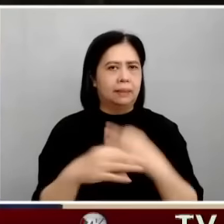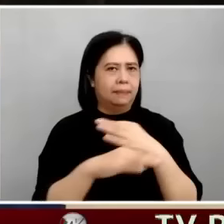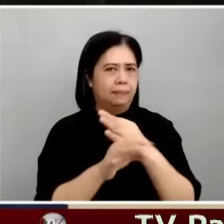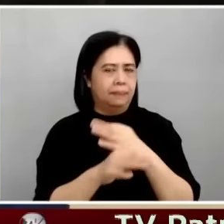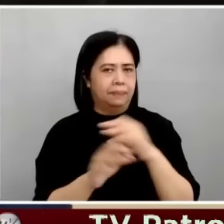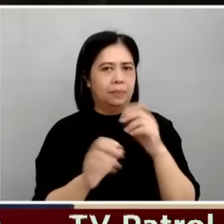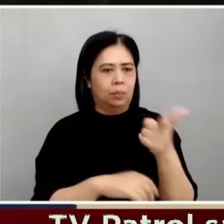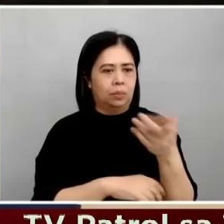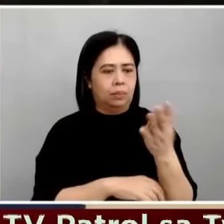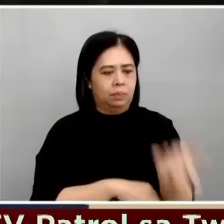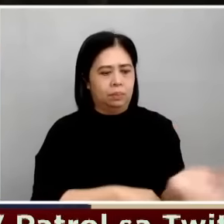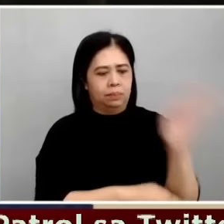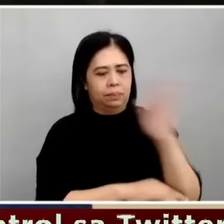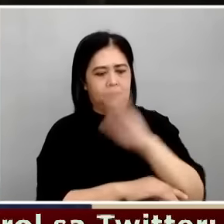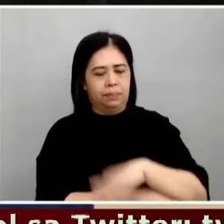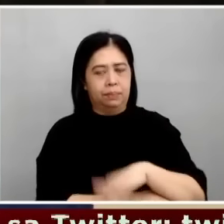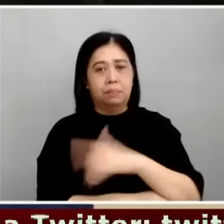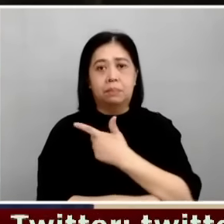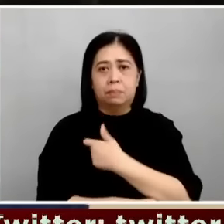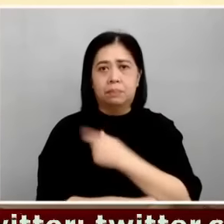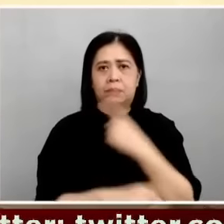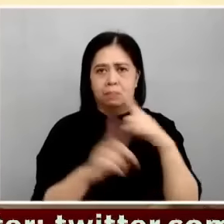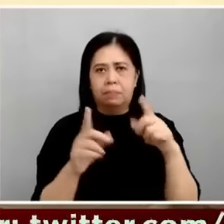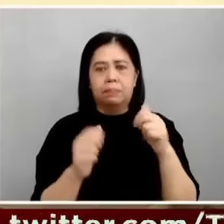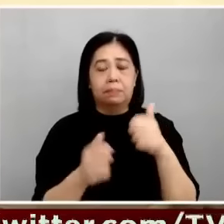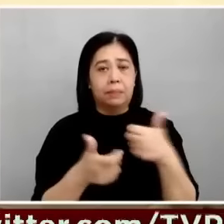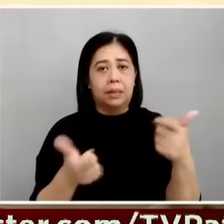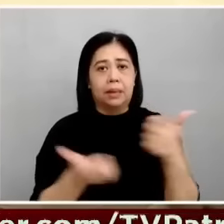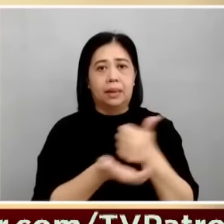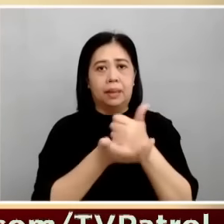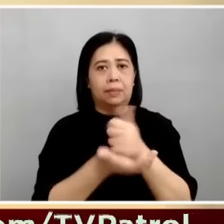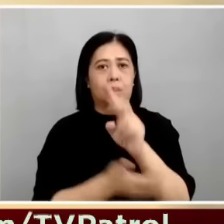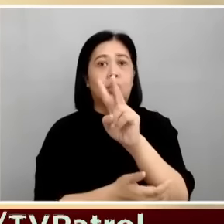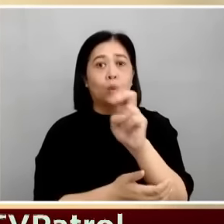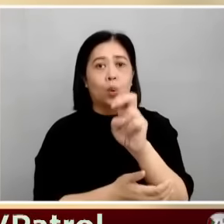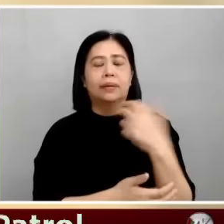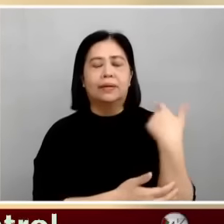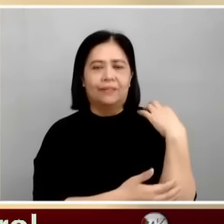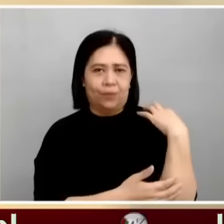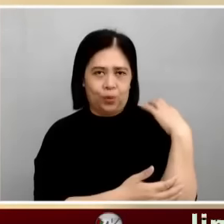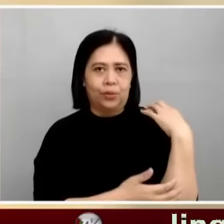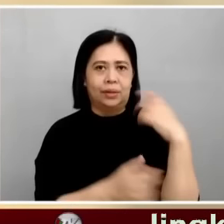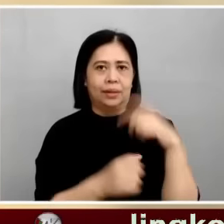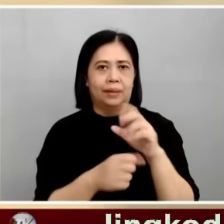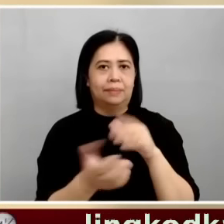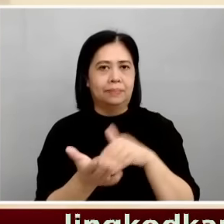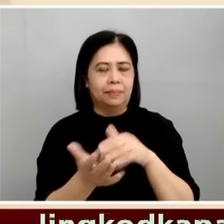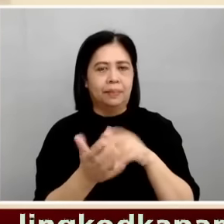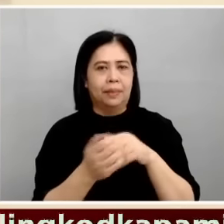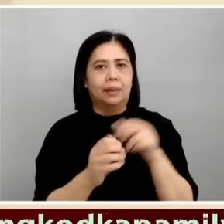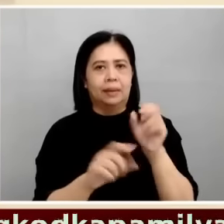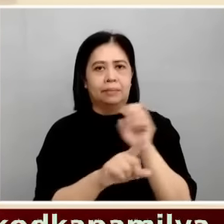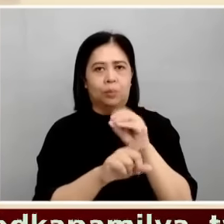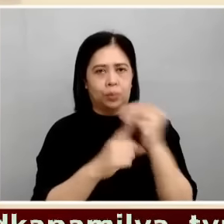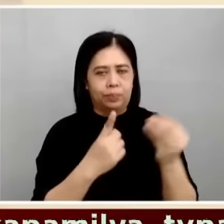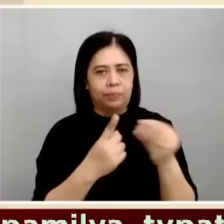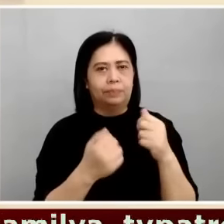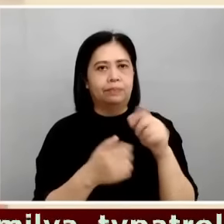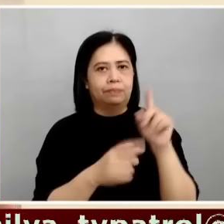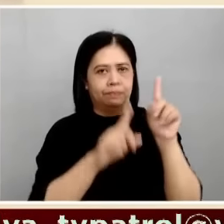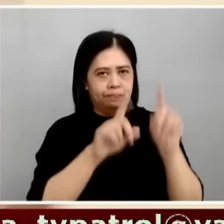24/7 na bakunahan. Pero nakikitang malaking tulong ang higit 200 volunteers na dumaan na sa screening at orientation. Dinetrain namin